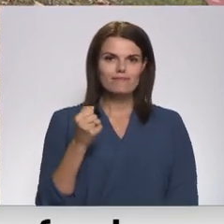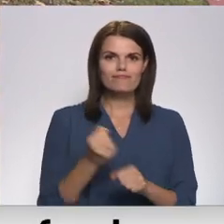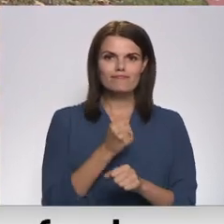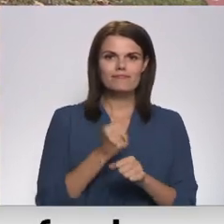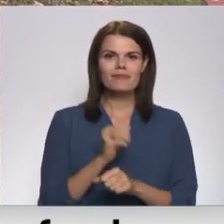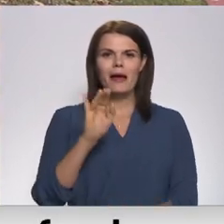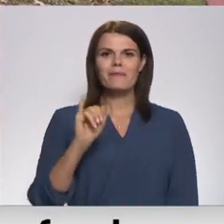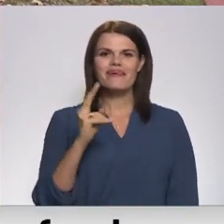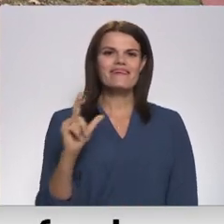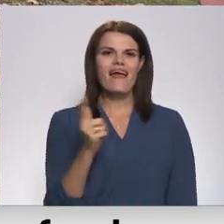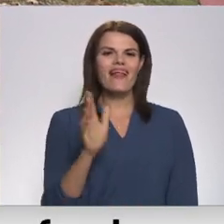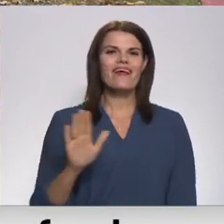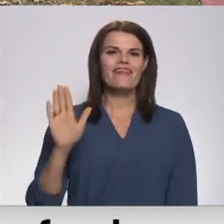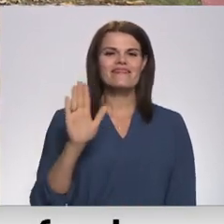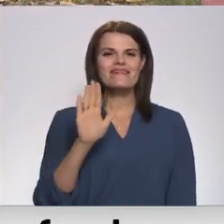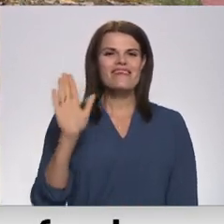Miķeļdienas tirdziņu, kur mēs krājam,